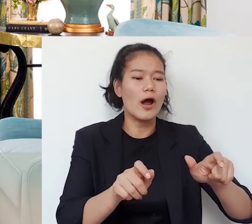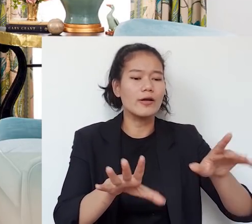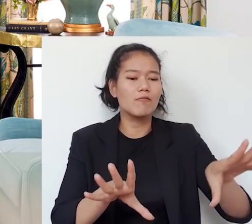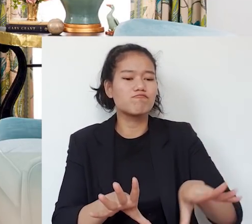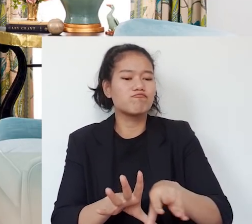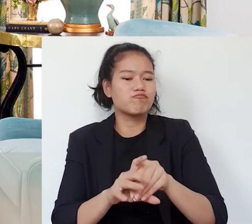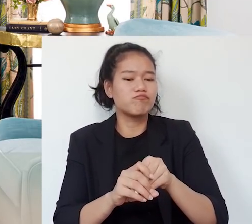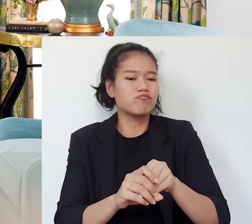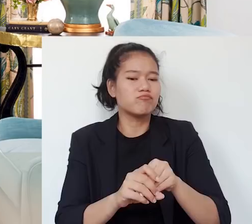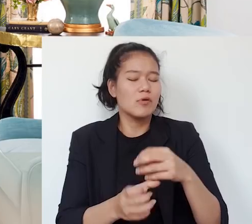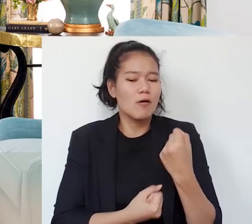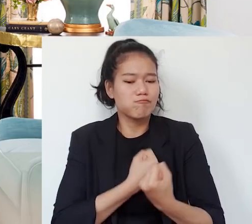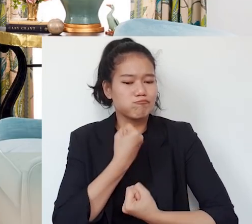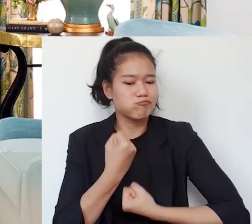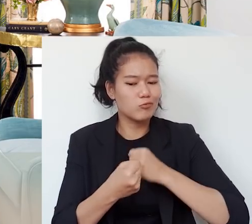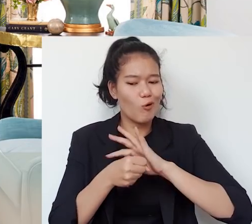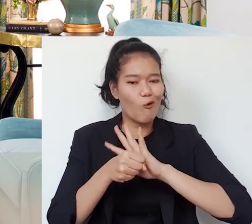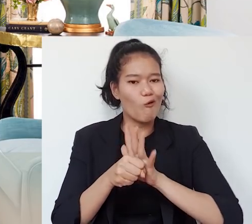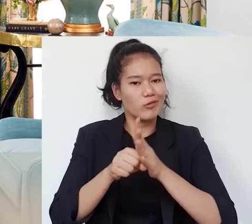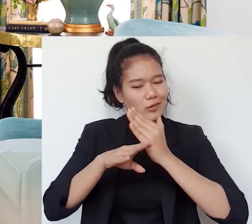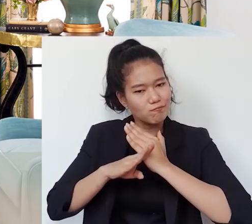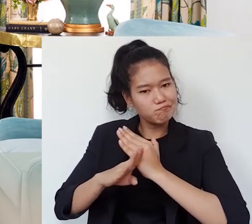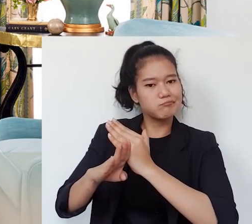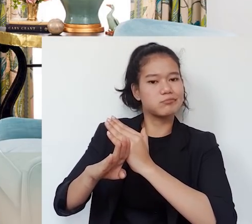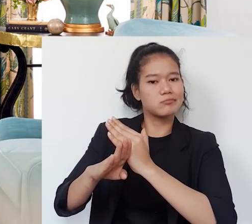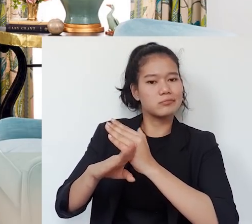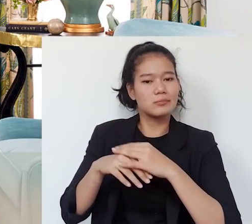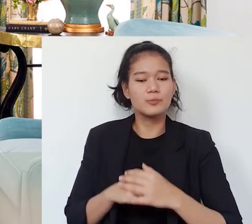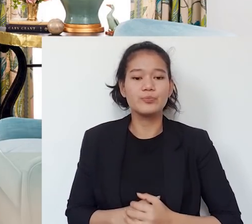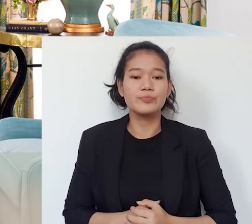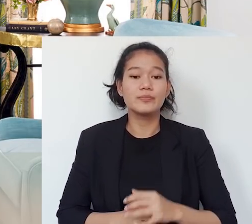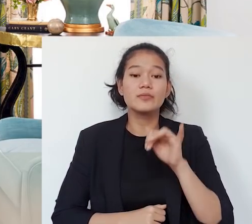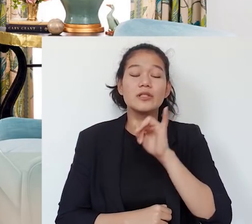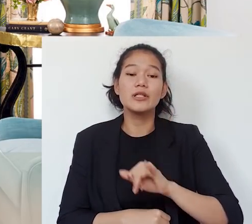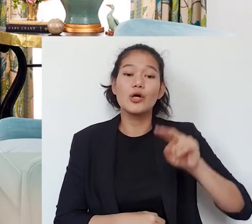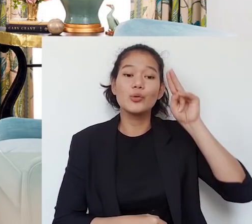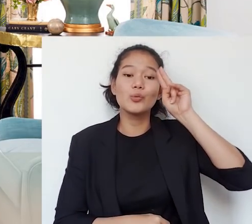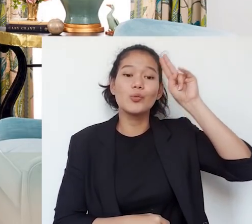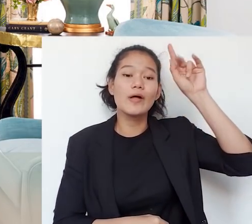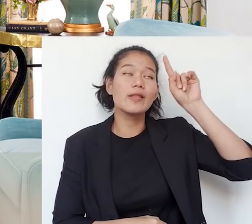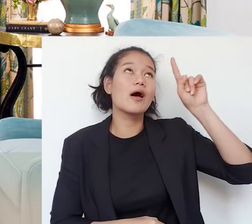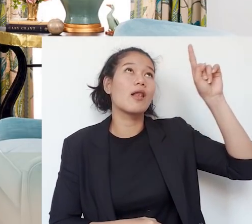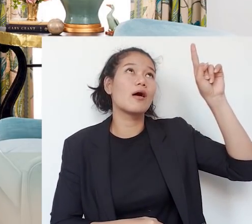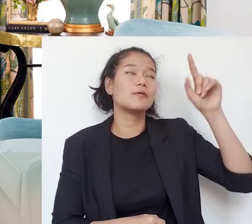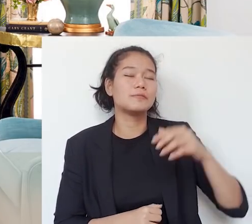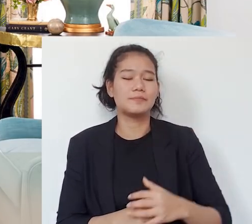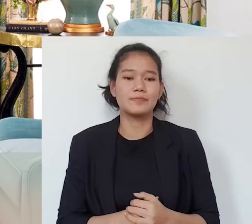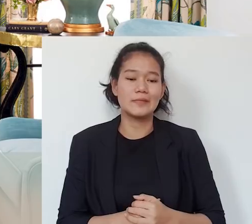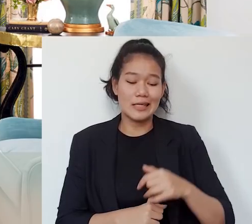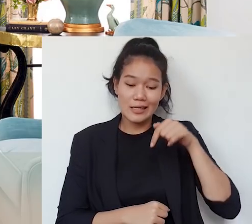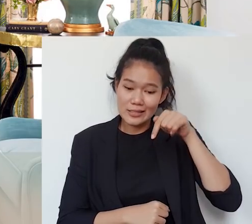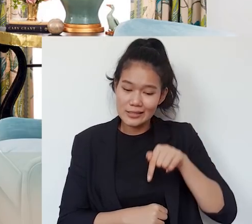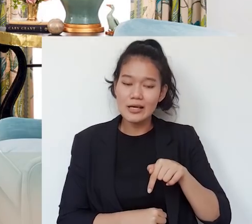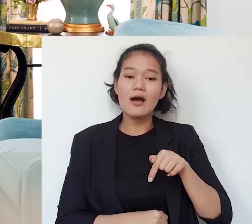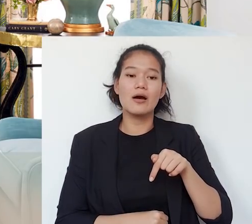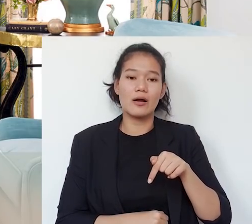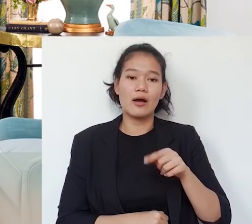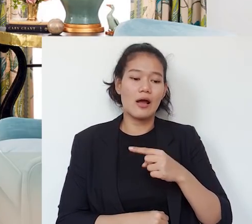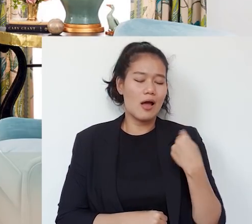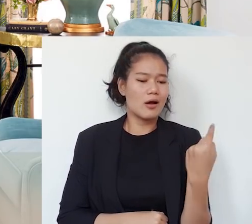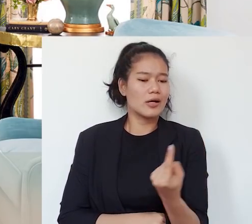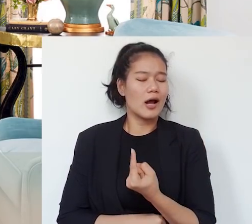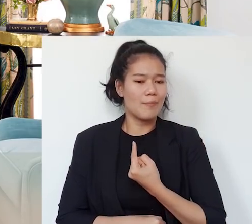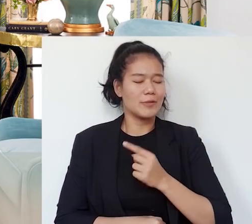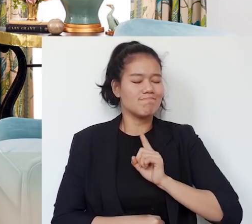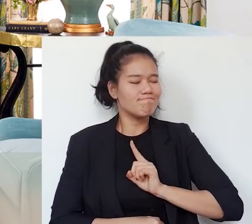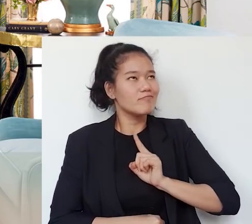yang terkait di dalam upaya menanggulangi pandemi ini. Ya Tuhan Allah kami, saat